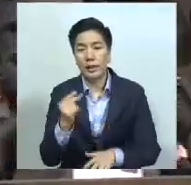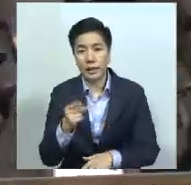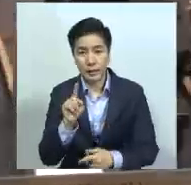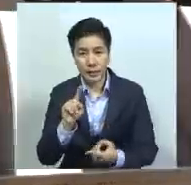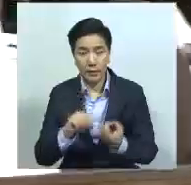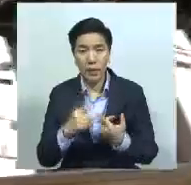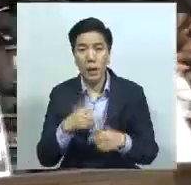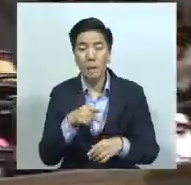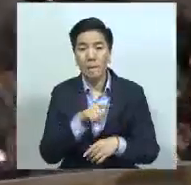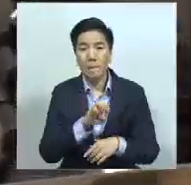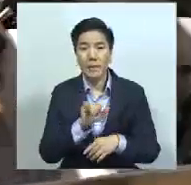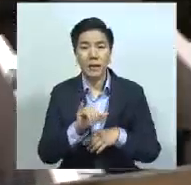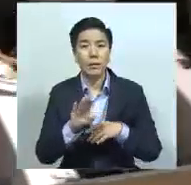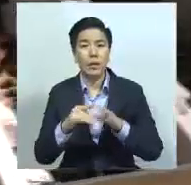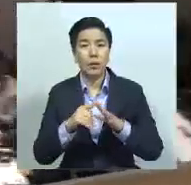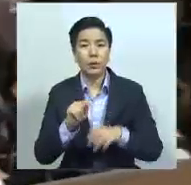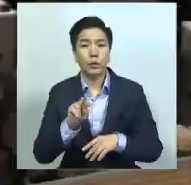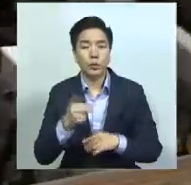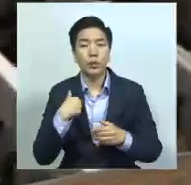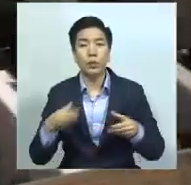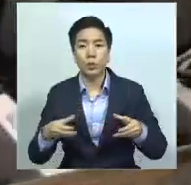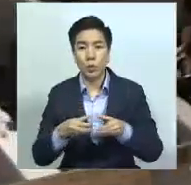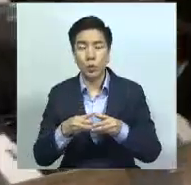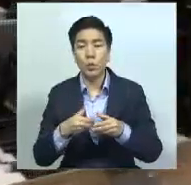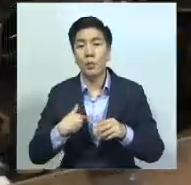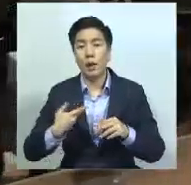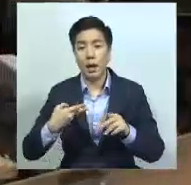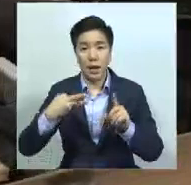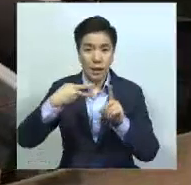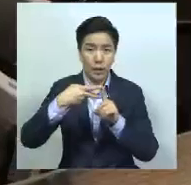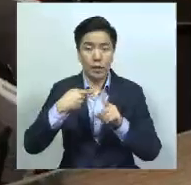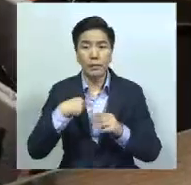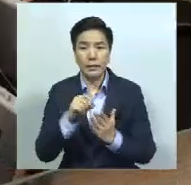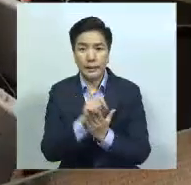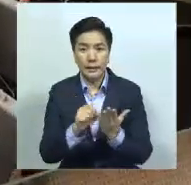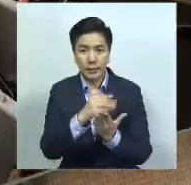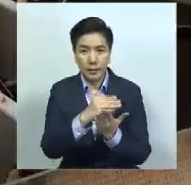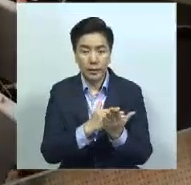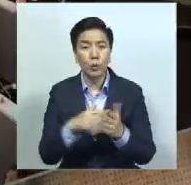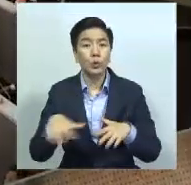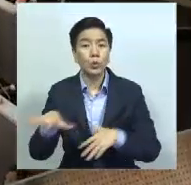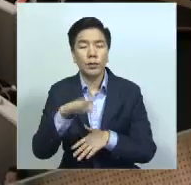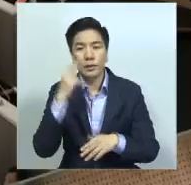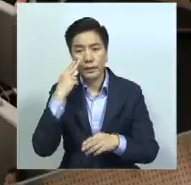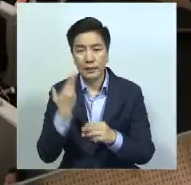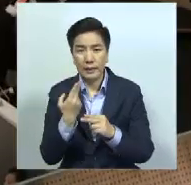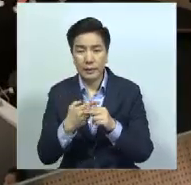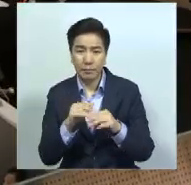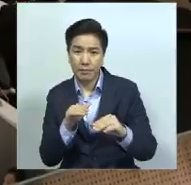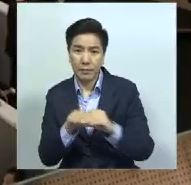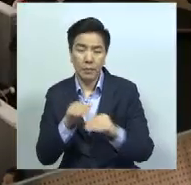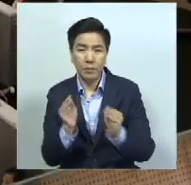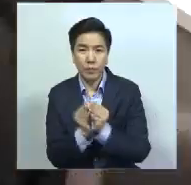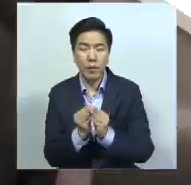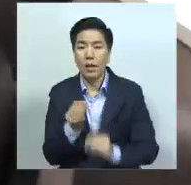ยและนายปิยบุตรแสงกนกุลสสบัญชีรายชื่อพักอนาคตใหม่ร่างยติขอเปิดอภิปรายแบบทั่วไปโดยไม่มีการลงมติ